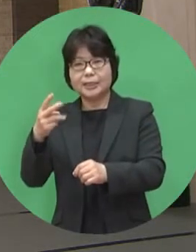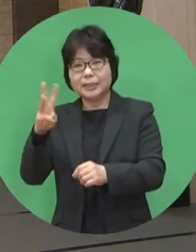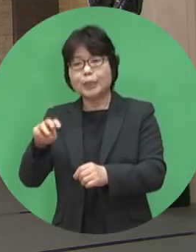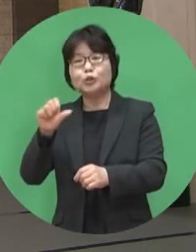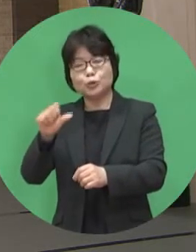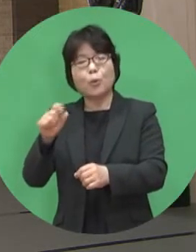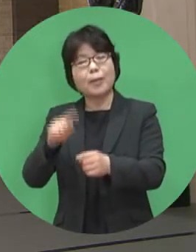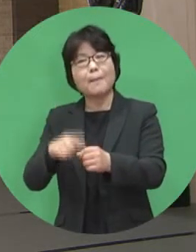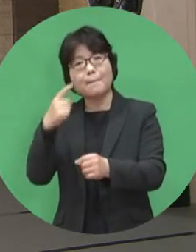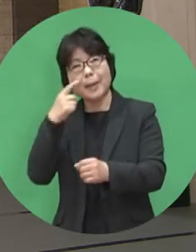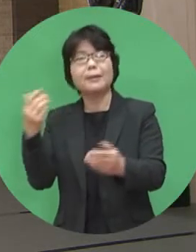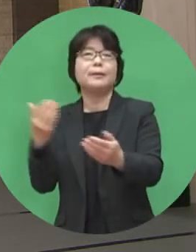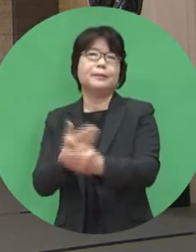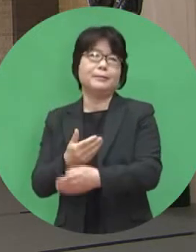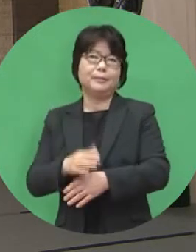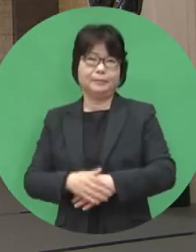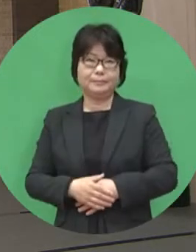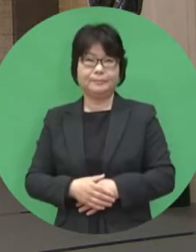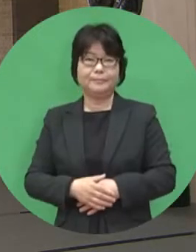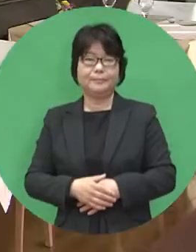年目を迎えました。